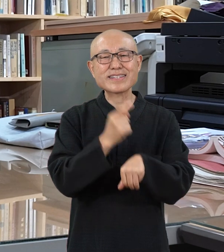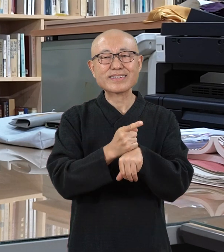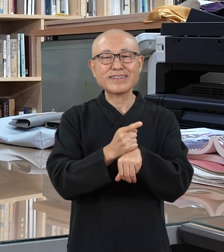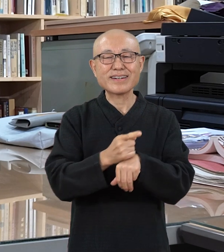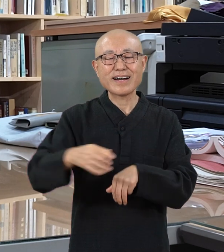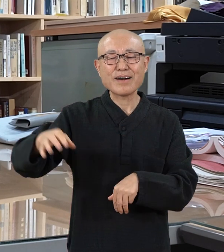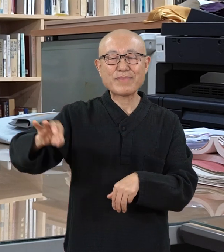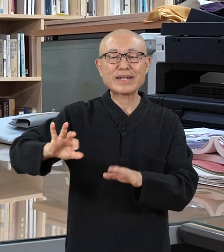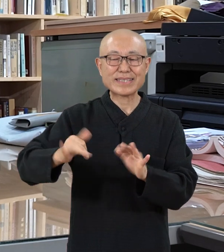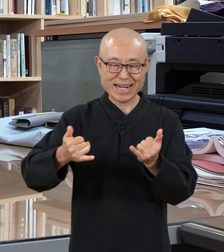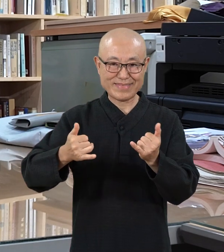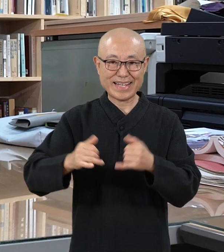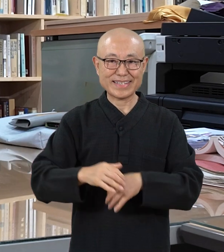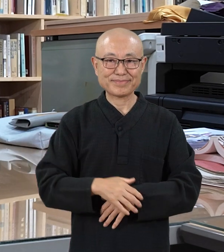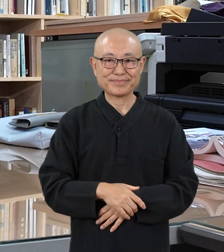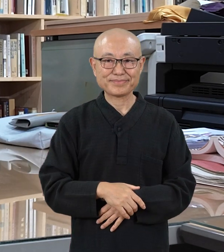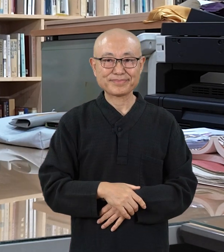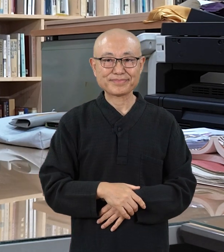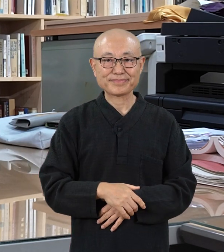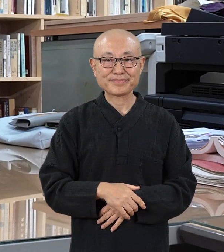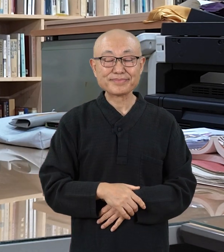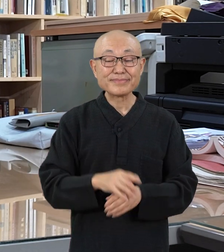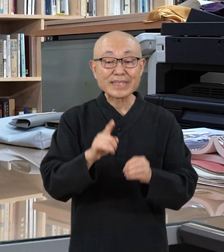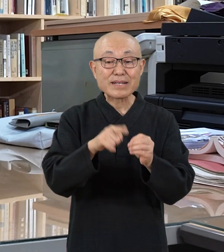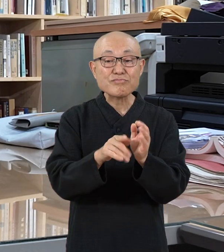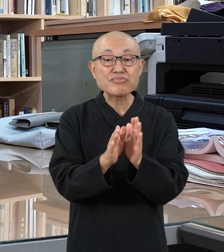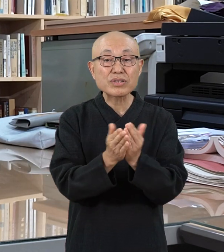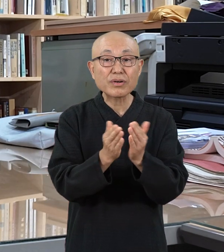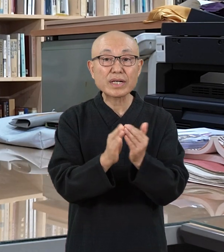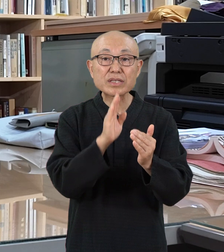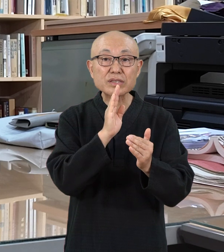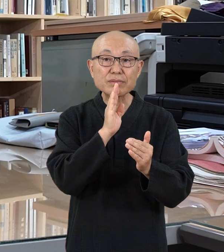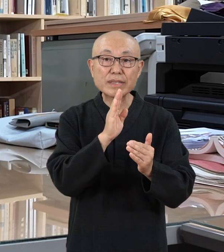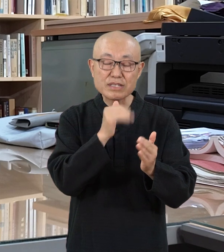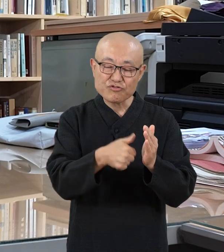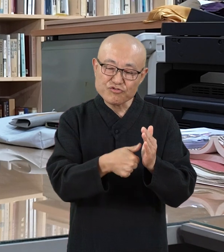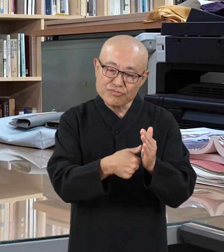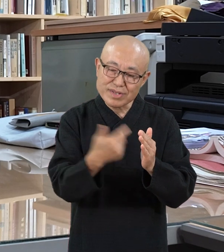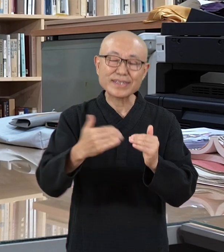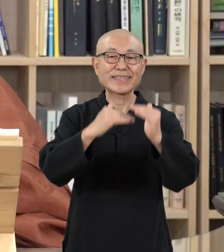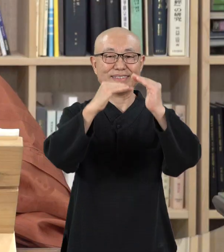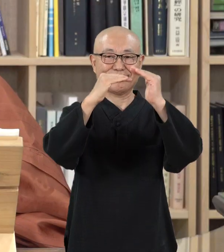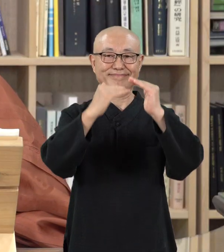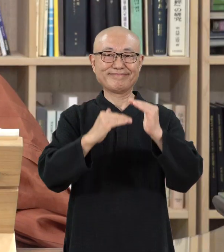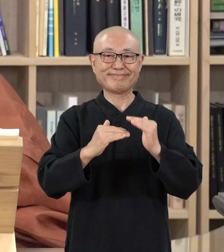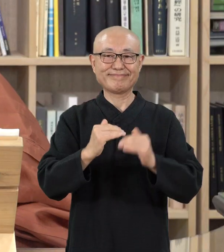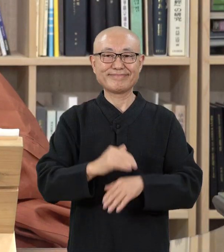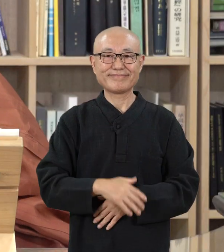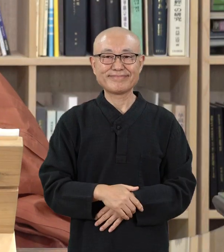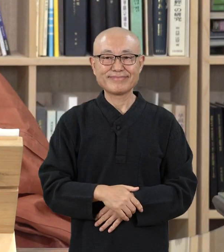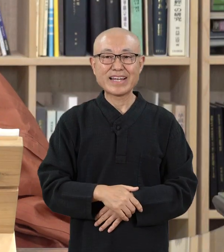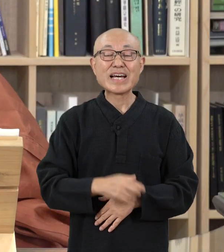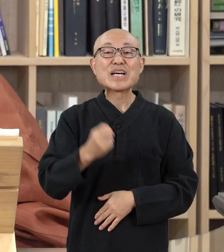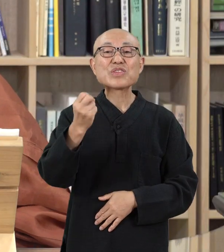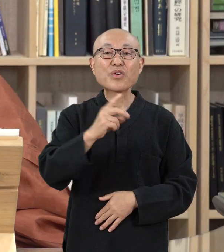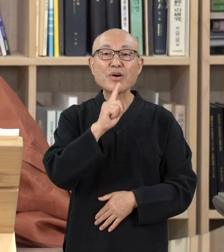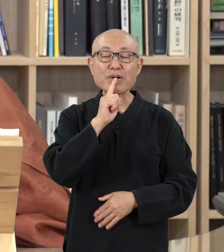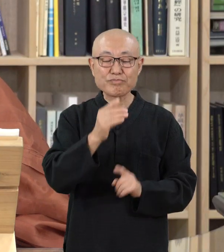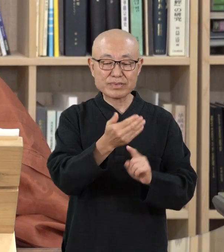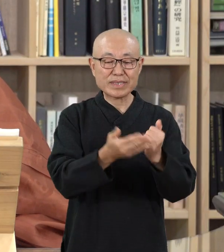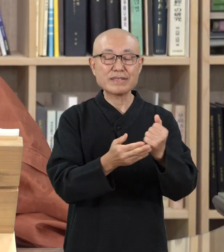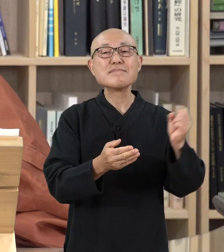이 천한 법문은 굉장히 법구경에서도 아주 유명한 부분입니다. 거기서 그치지 않고 또